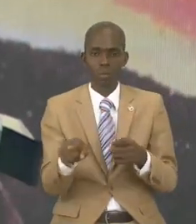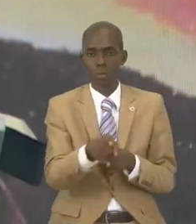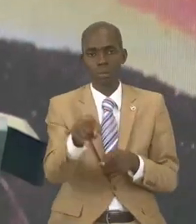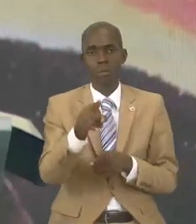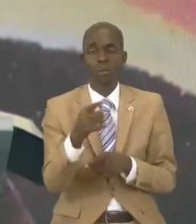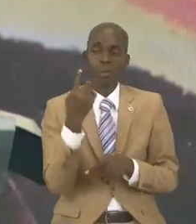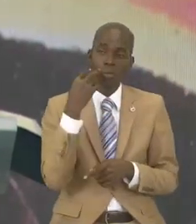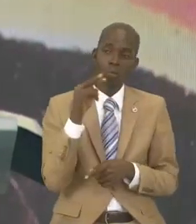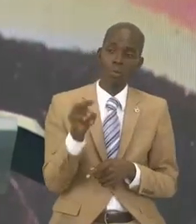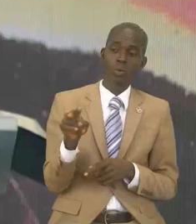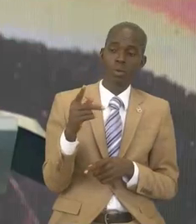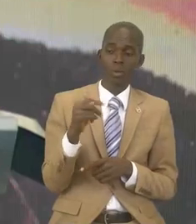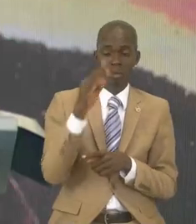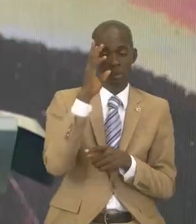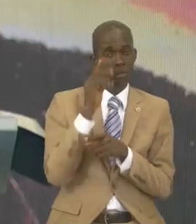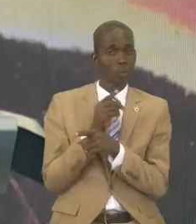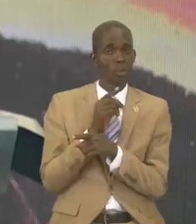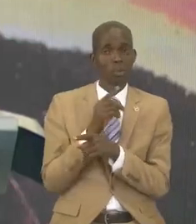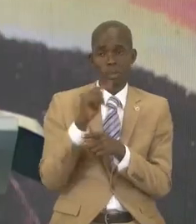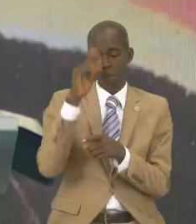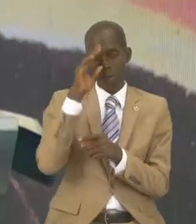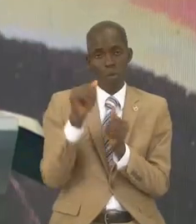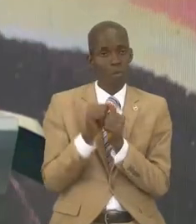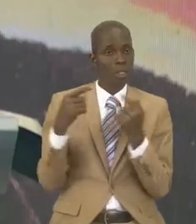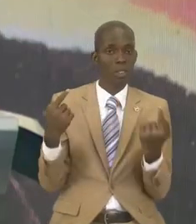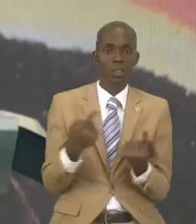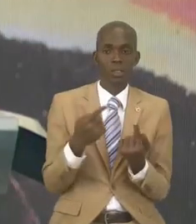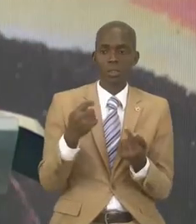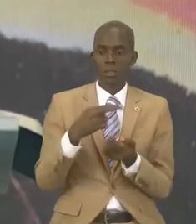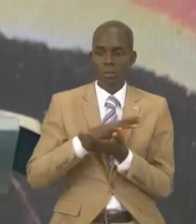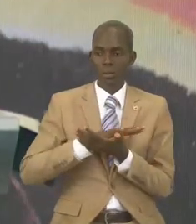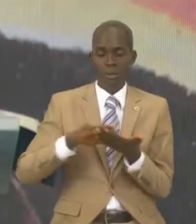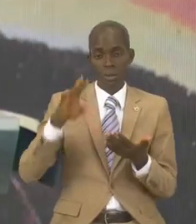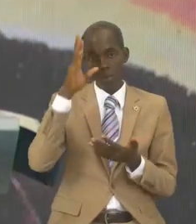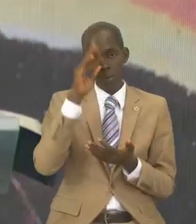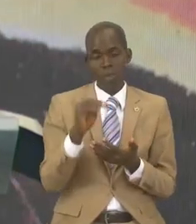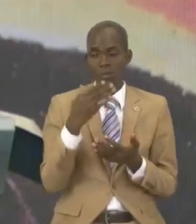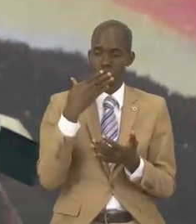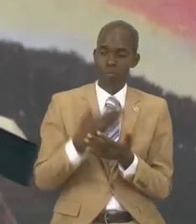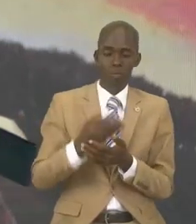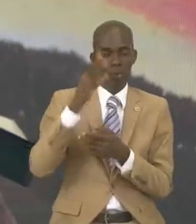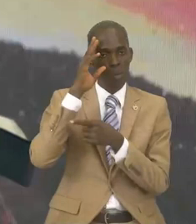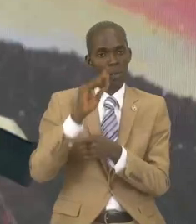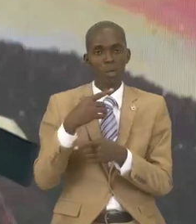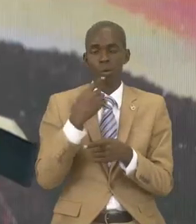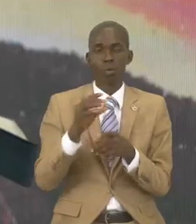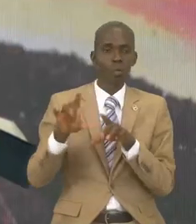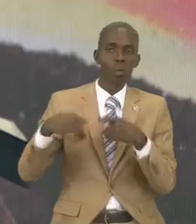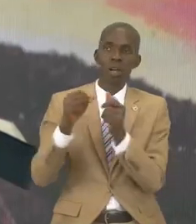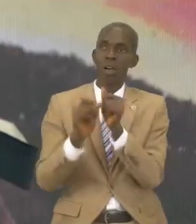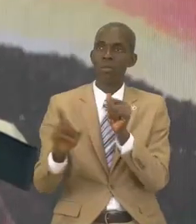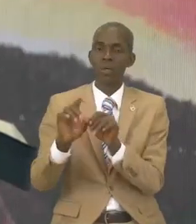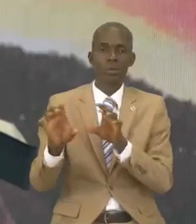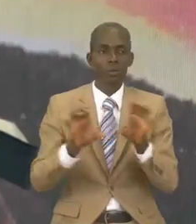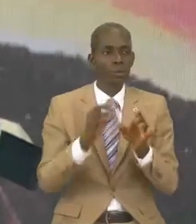saint. L'homme juste. Le bon homme. Qui allait de lui en le faisant du bien,